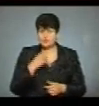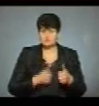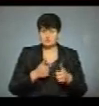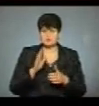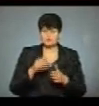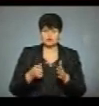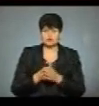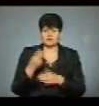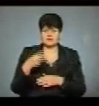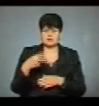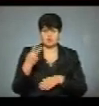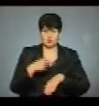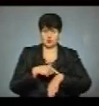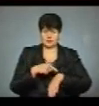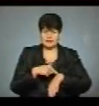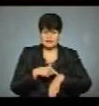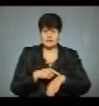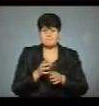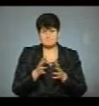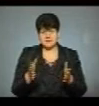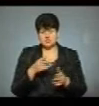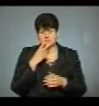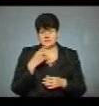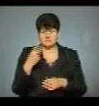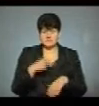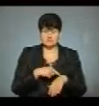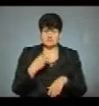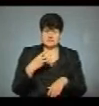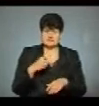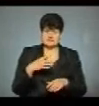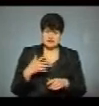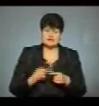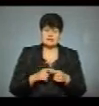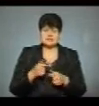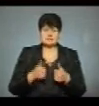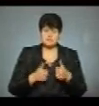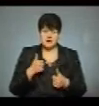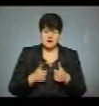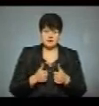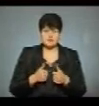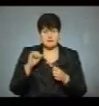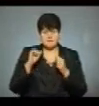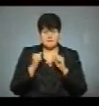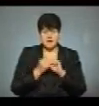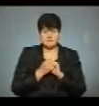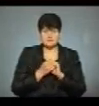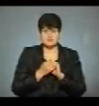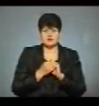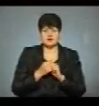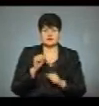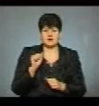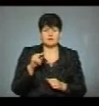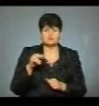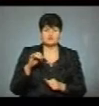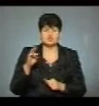до 22 години. Більше про це дивіться о 20:30. І це змагання пам'яті тернопільського армреслера Андрія Пушкаря,